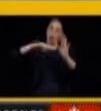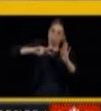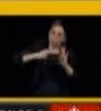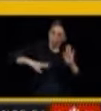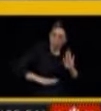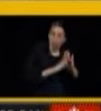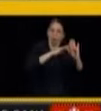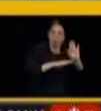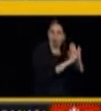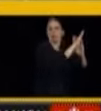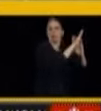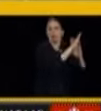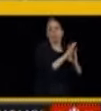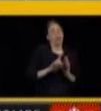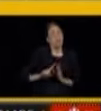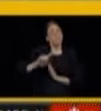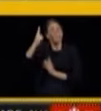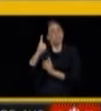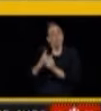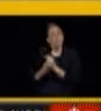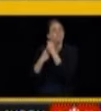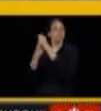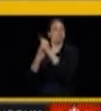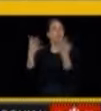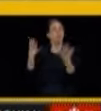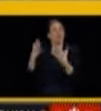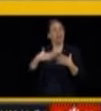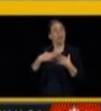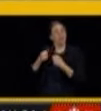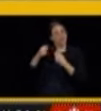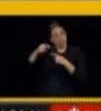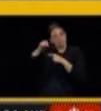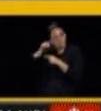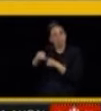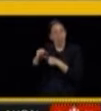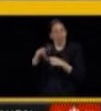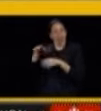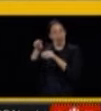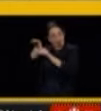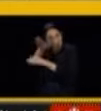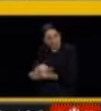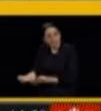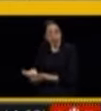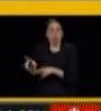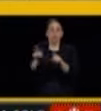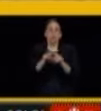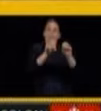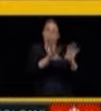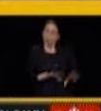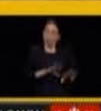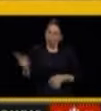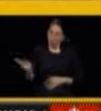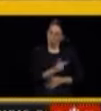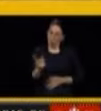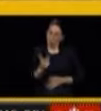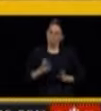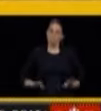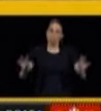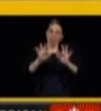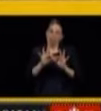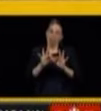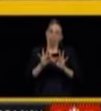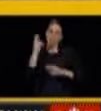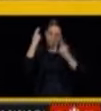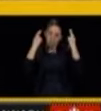fonction de la santé des enfants, la santé des enseignants. Et M. Trudeau affirme avoir reçu